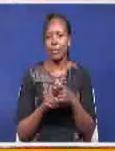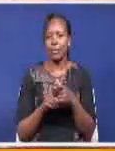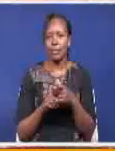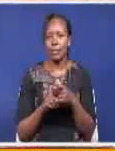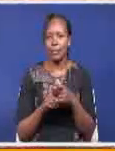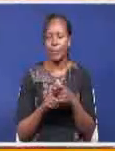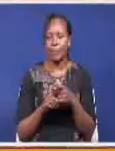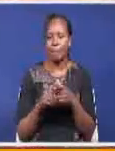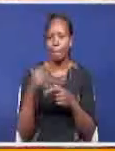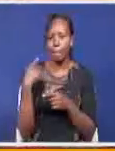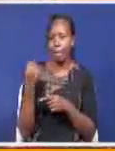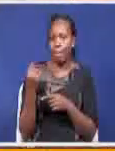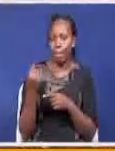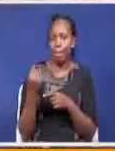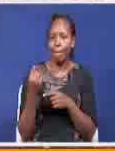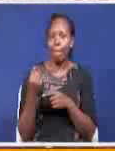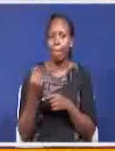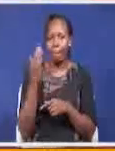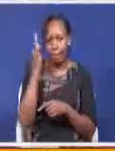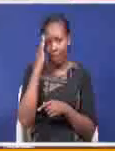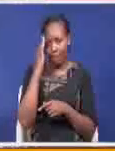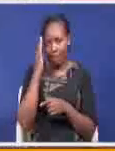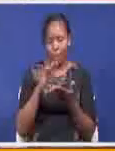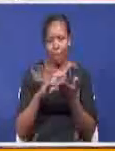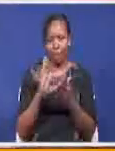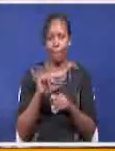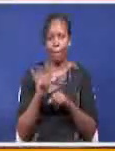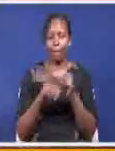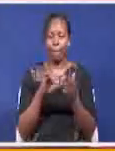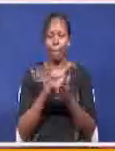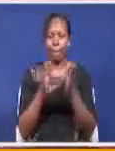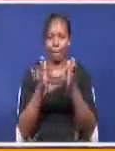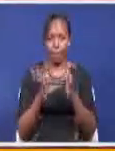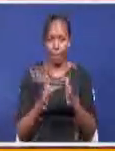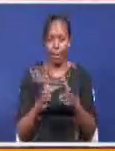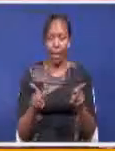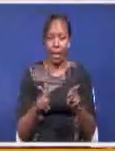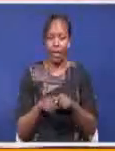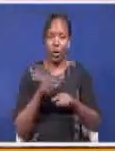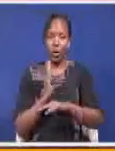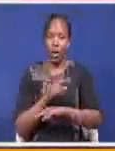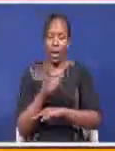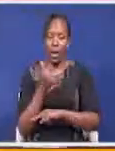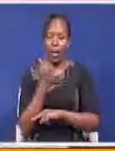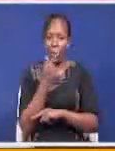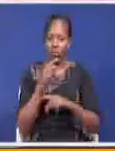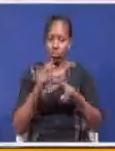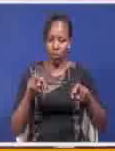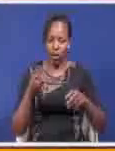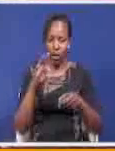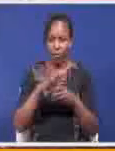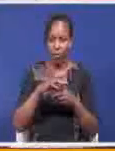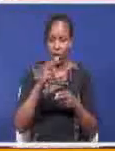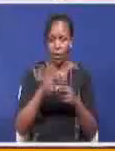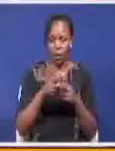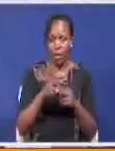kaka goreni ya gana wati wikena ya Kithure nkono kia bomu iye. Nkoroki Susana rutete kano kikiri barabago siria kura na rietora kiende kiara ugete ikaba